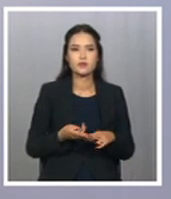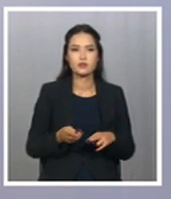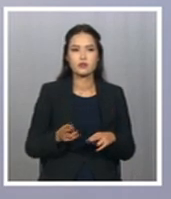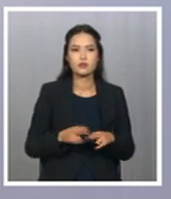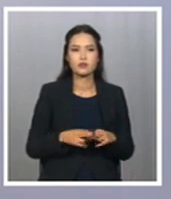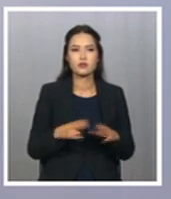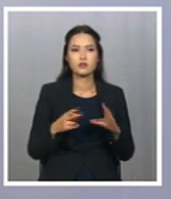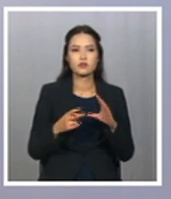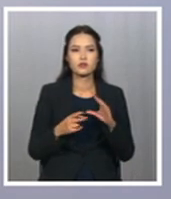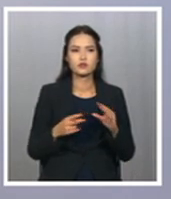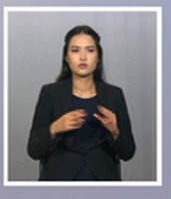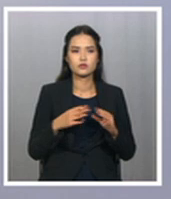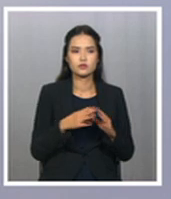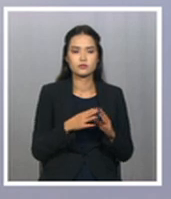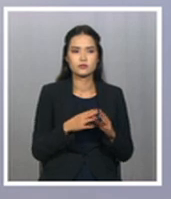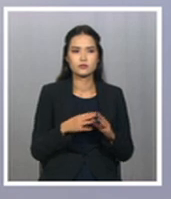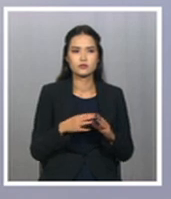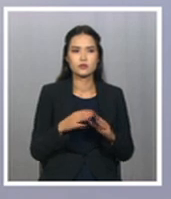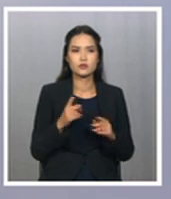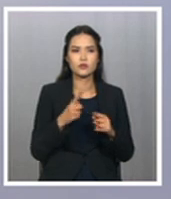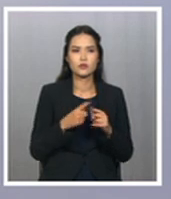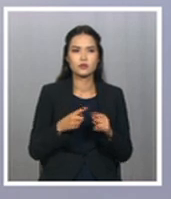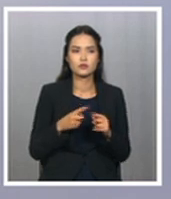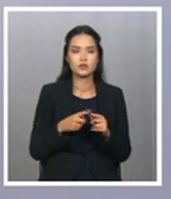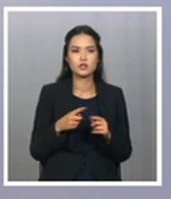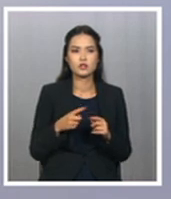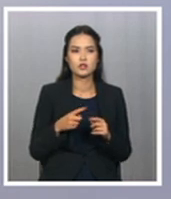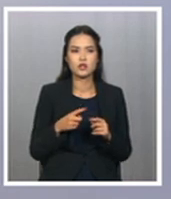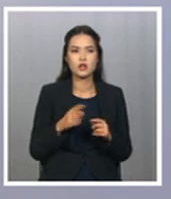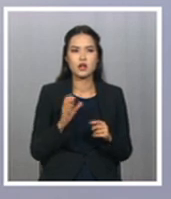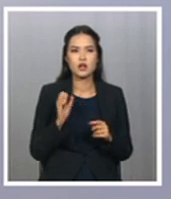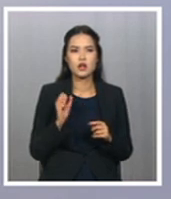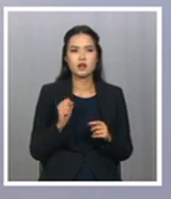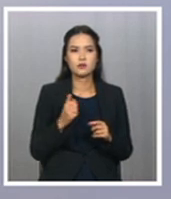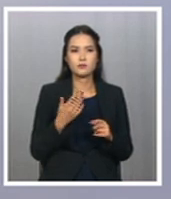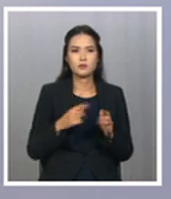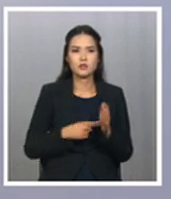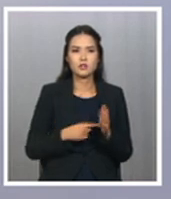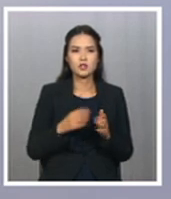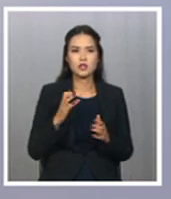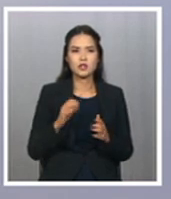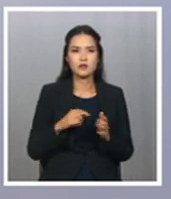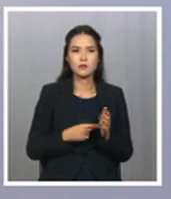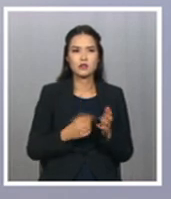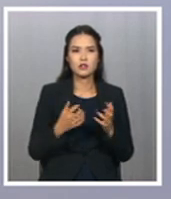бұрыштарының қосынысы 180 градус екен білеміз. 180 азайтамыз А бұрышы, азайтамыз Б бұрышы, сол кезде С бұрышының мәні шығады.